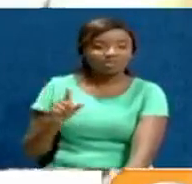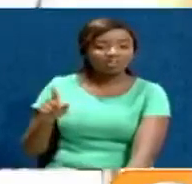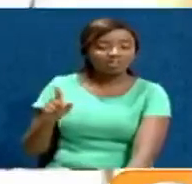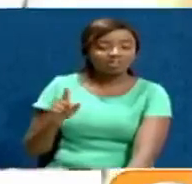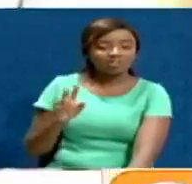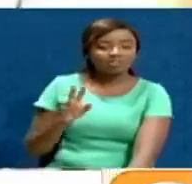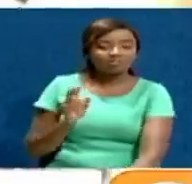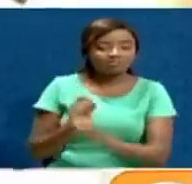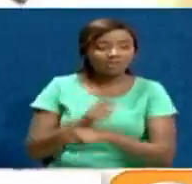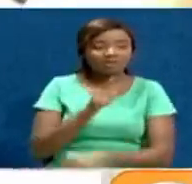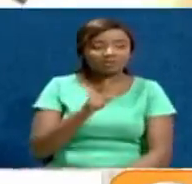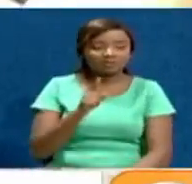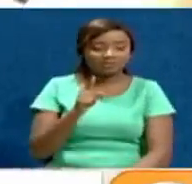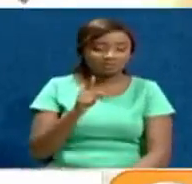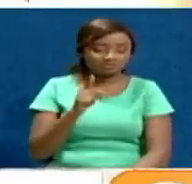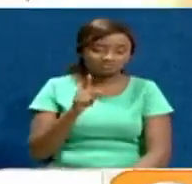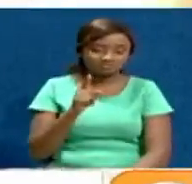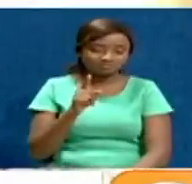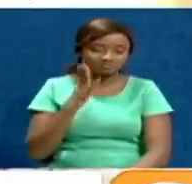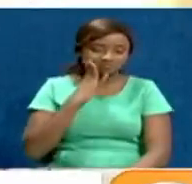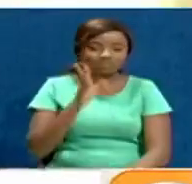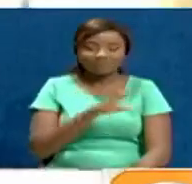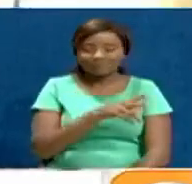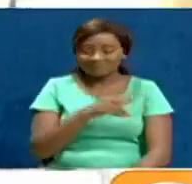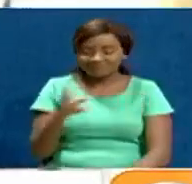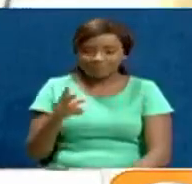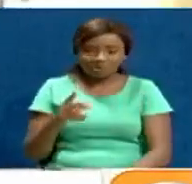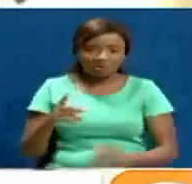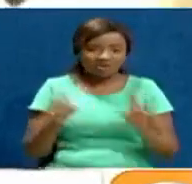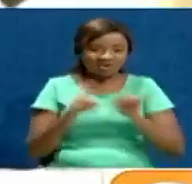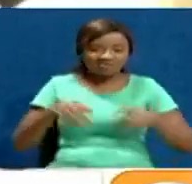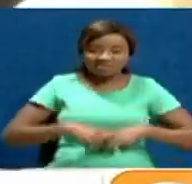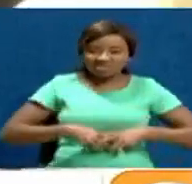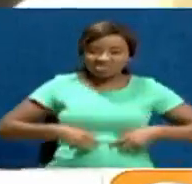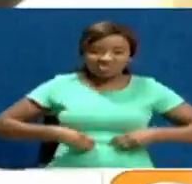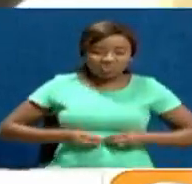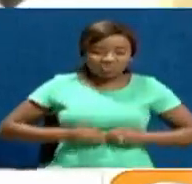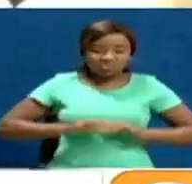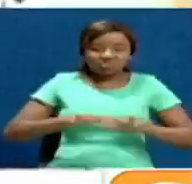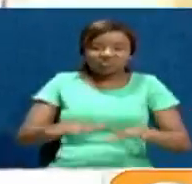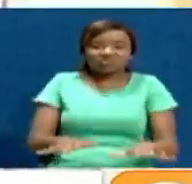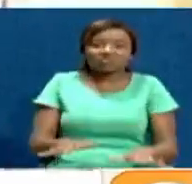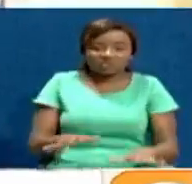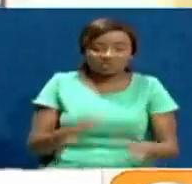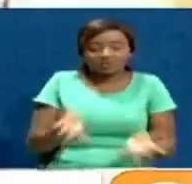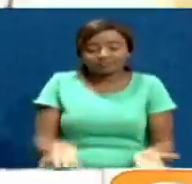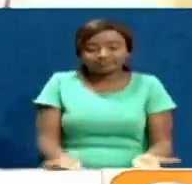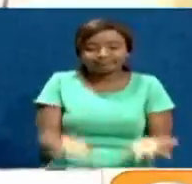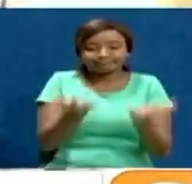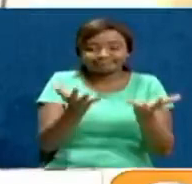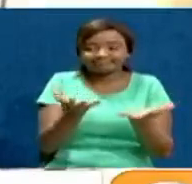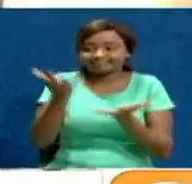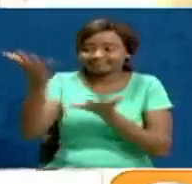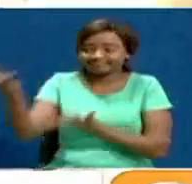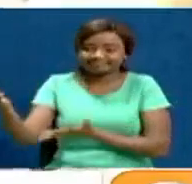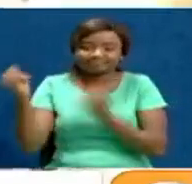ilimwangusha chini mpaka ikamtopoa tumbo, matumbo yote ikamwagika chini, na akabebwa